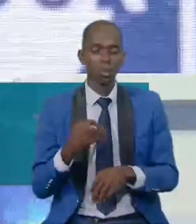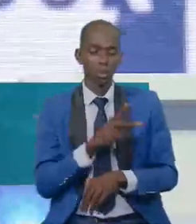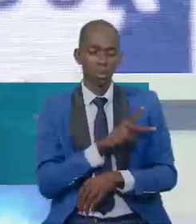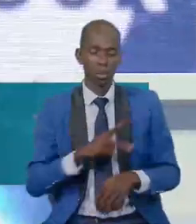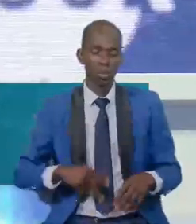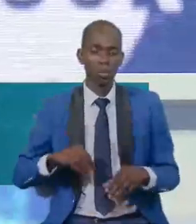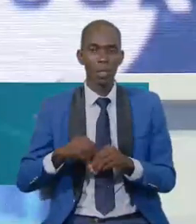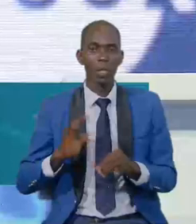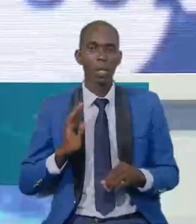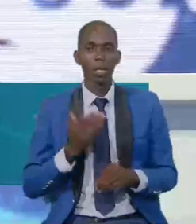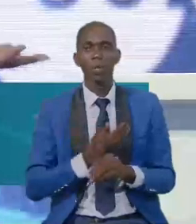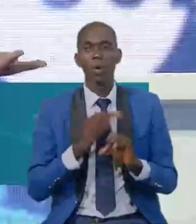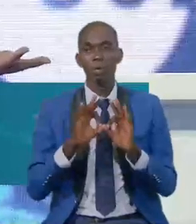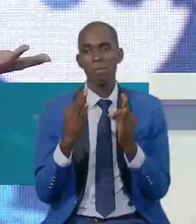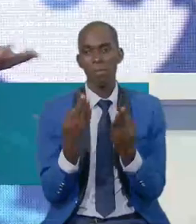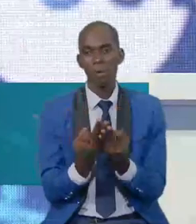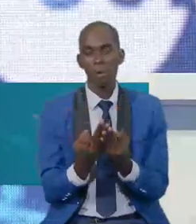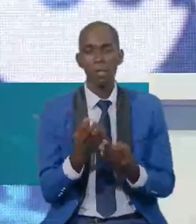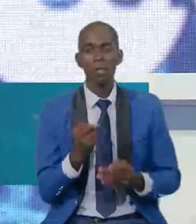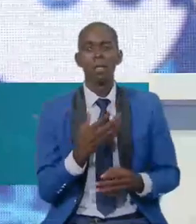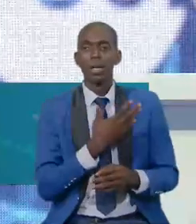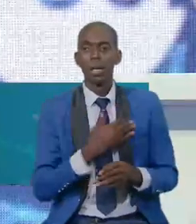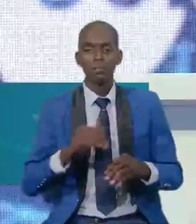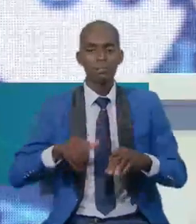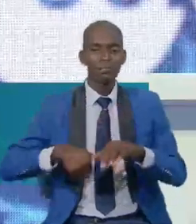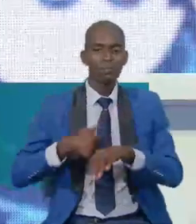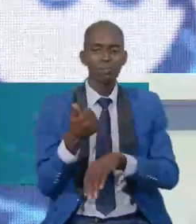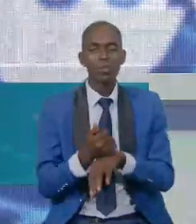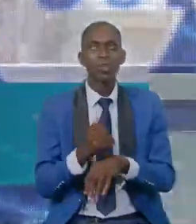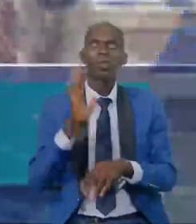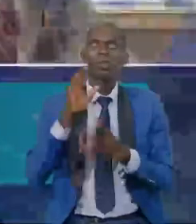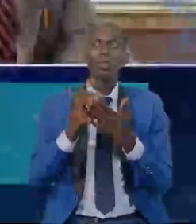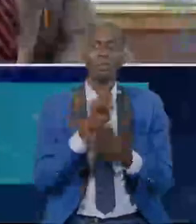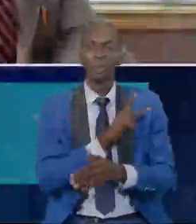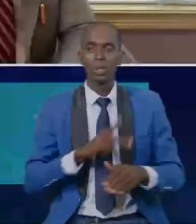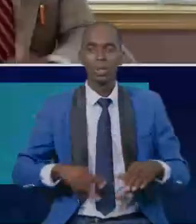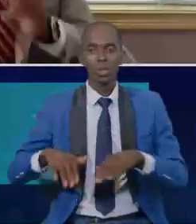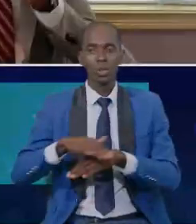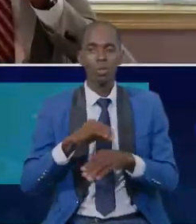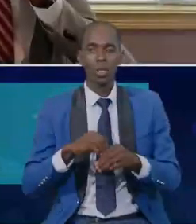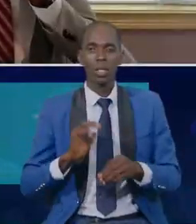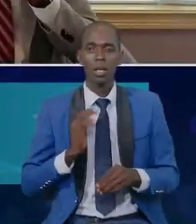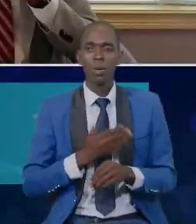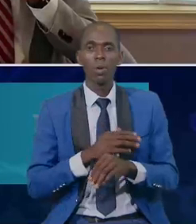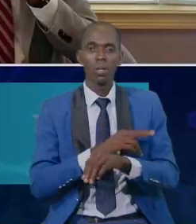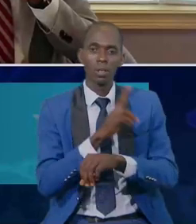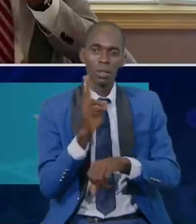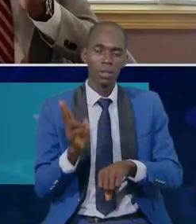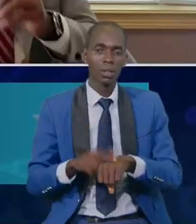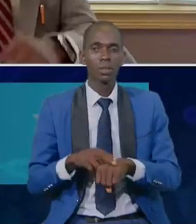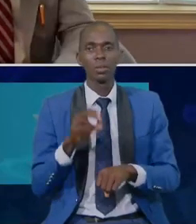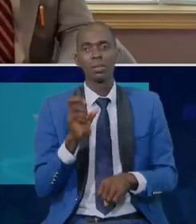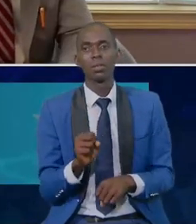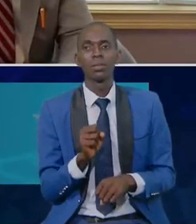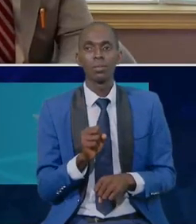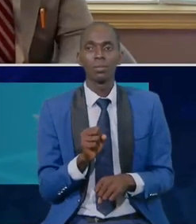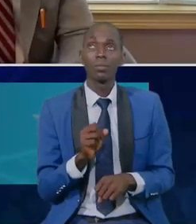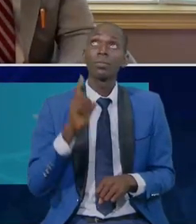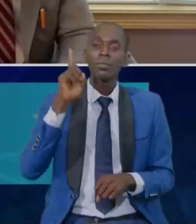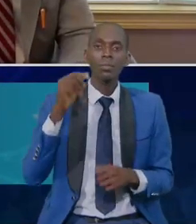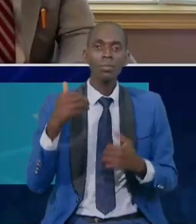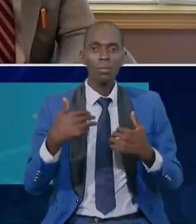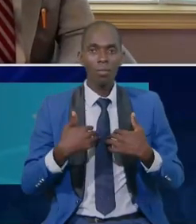Établir son royaume dans notre famille. Set up the kingdom in our nation. Instaurer son royaume dans notre pays. He has present